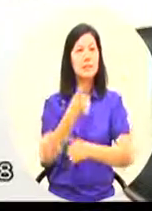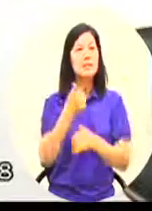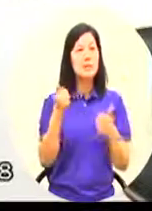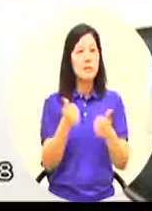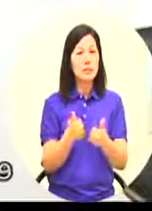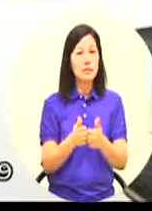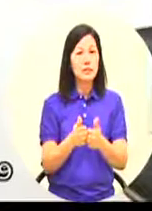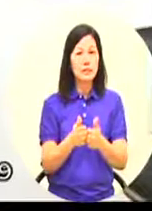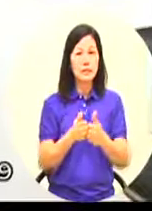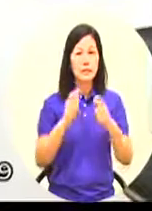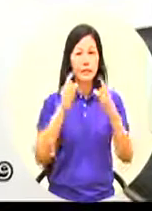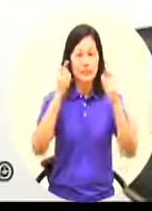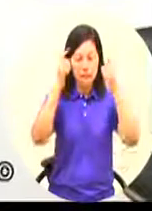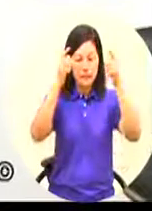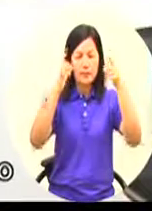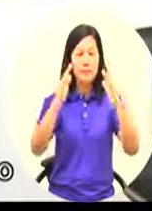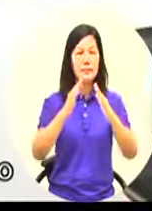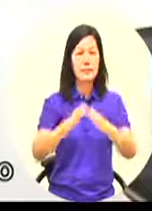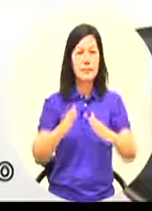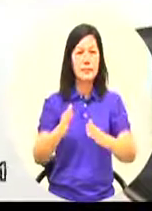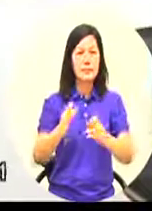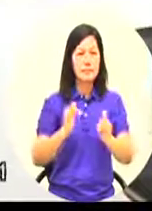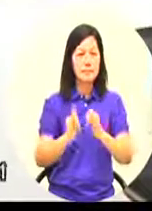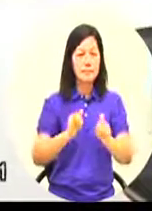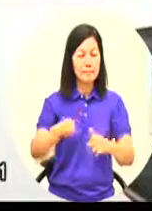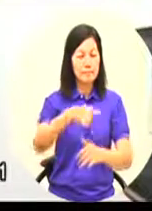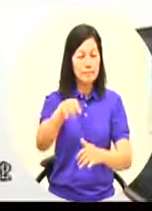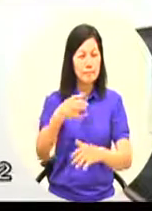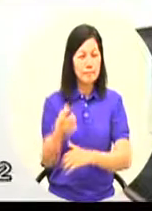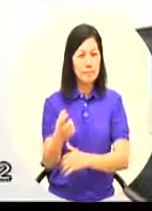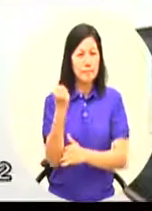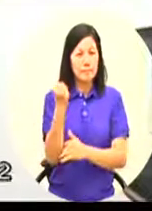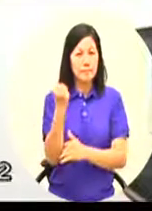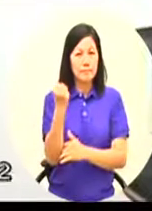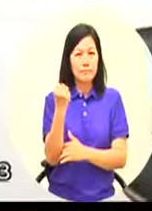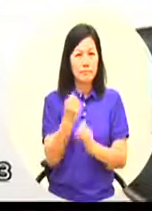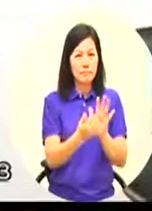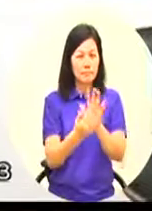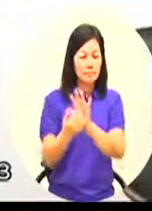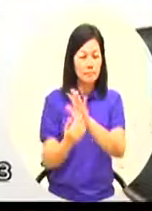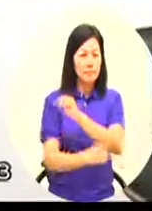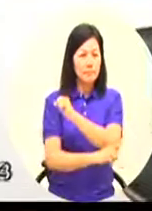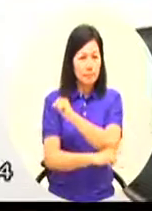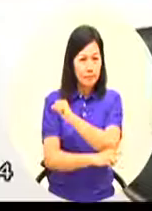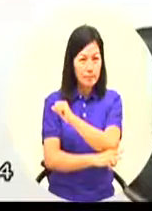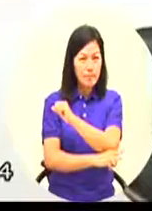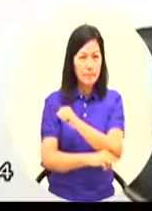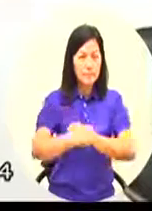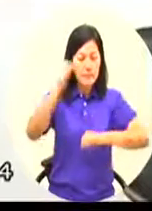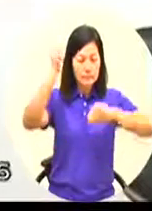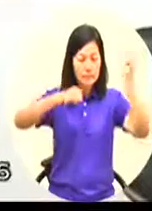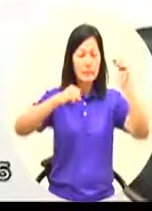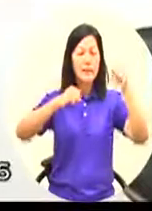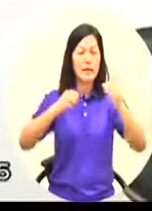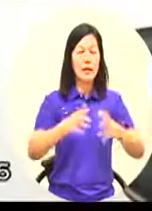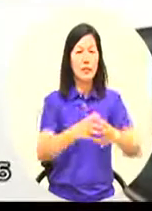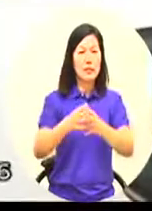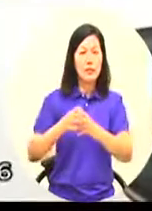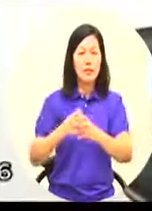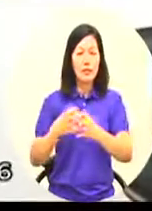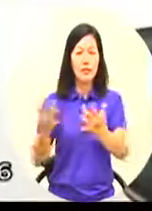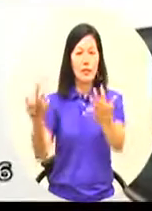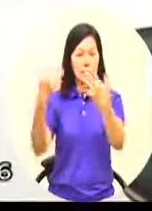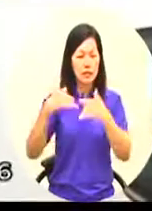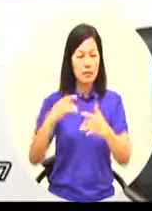雄市市民权益把关的最后一道防线，所以上午这些团体才会来议会